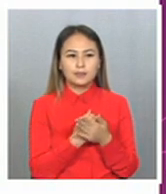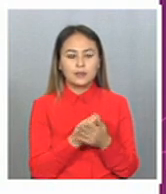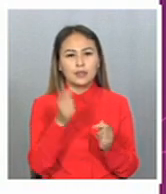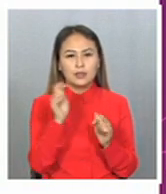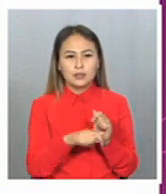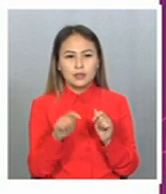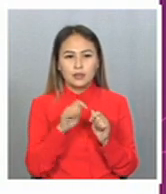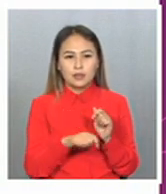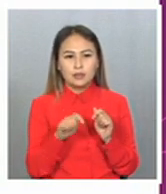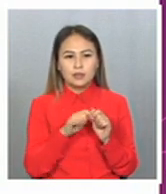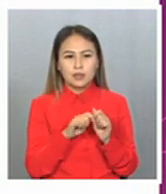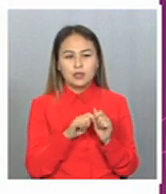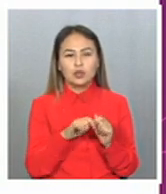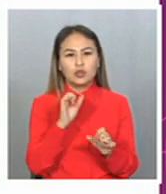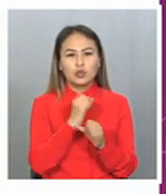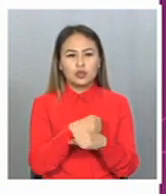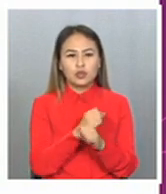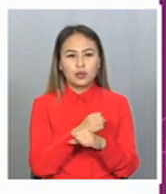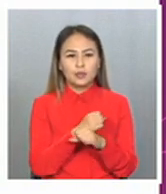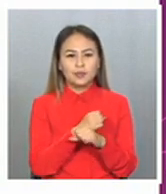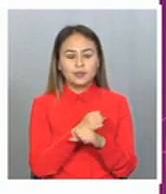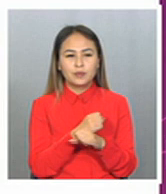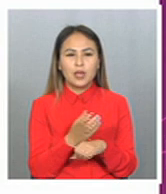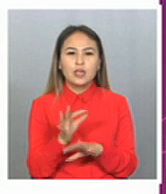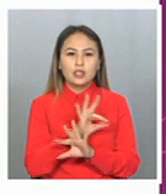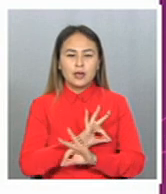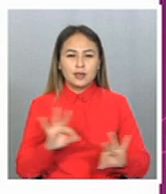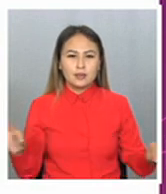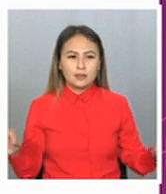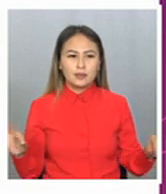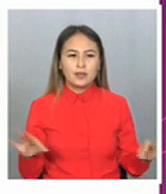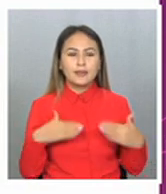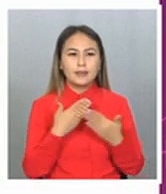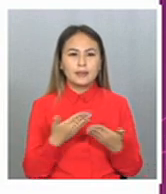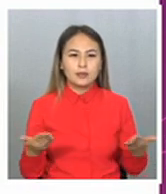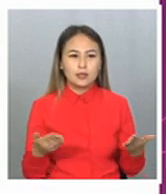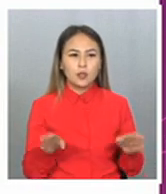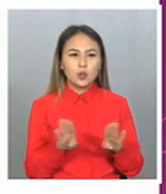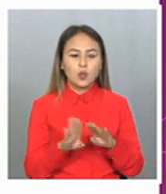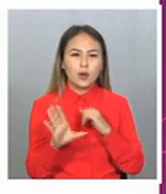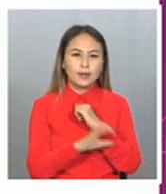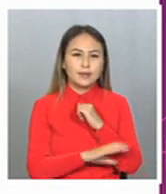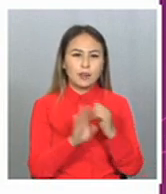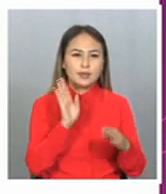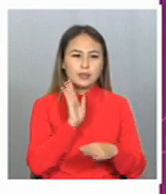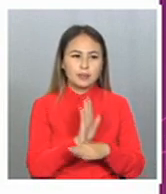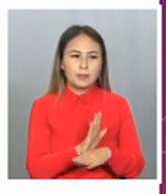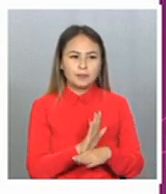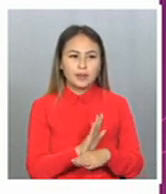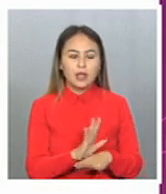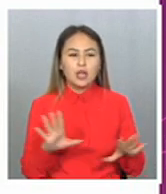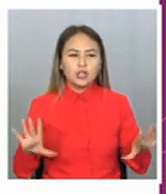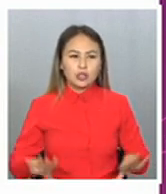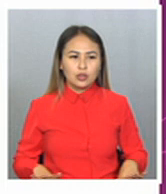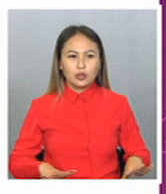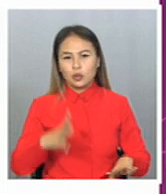балалар. Артығы түйе, жарайсыңдар. Енді соңғы тапсырма.